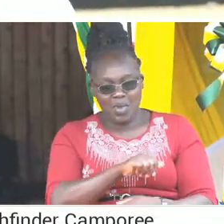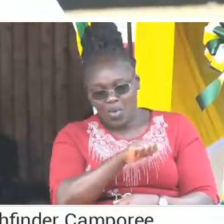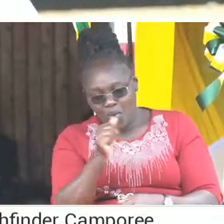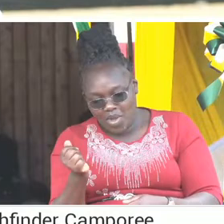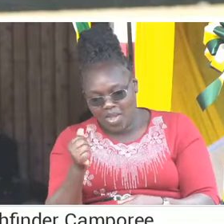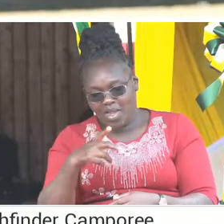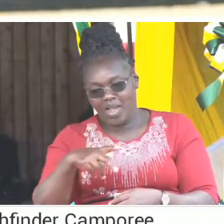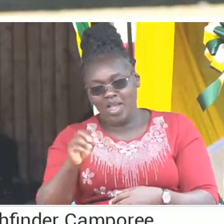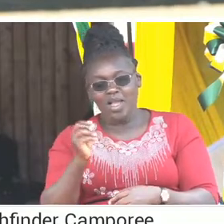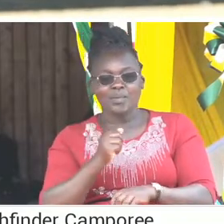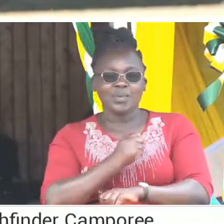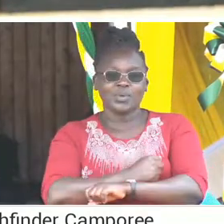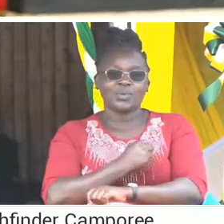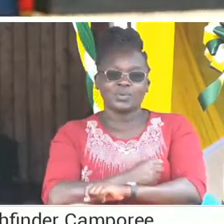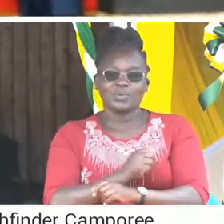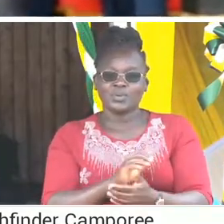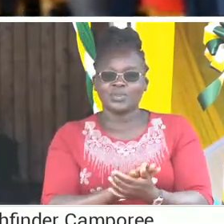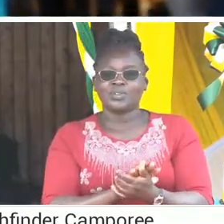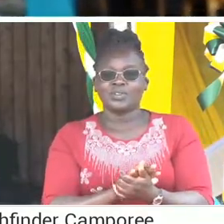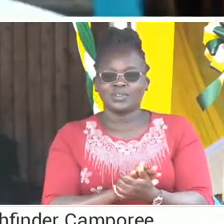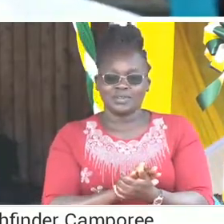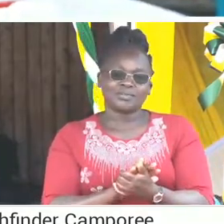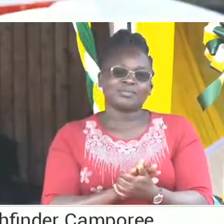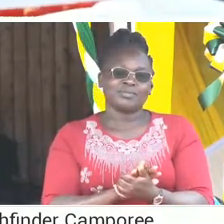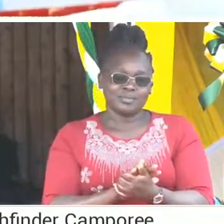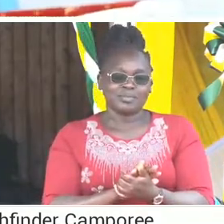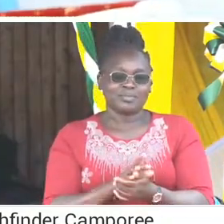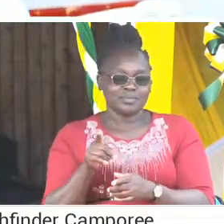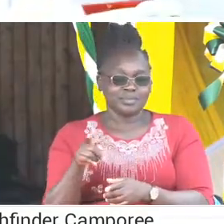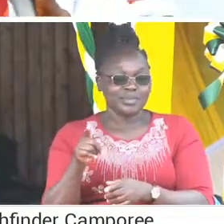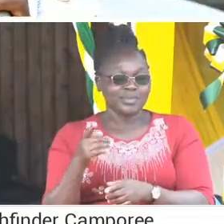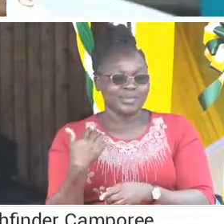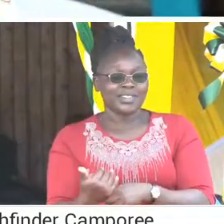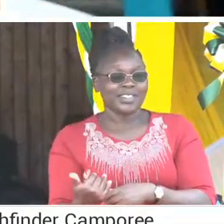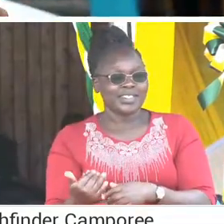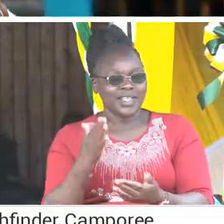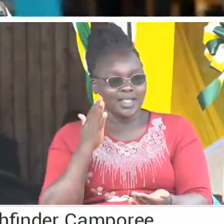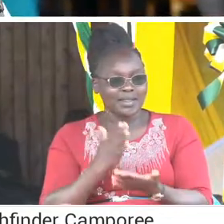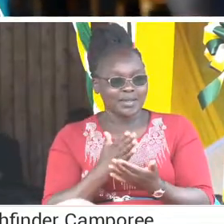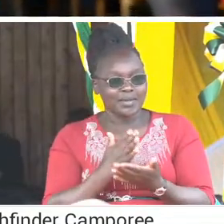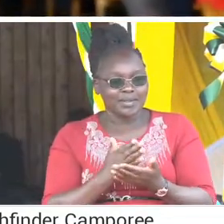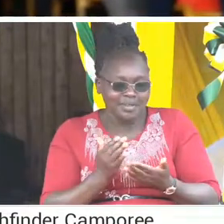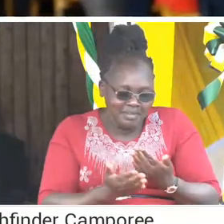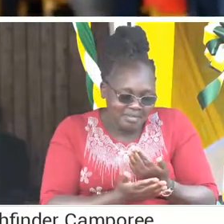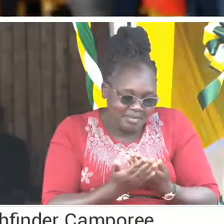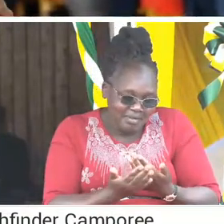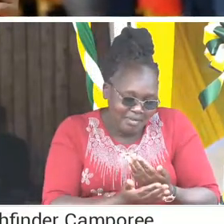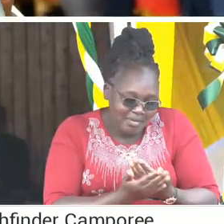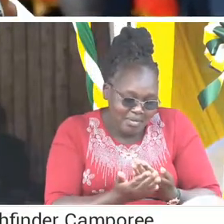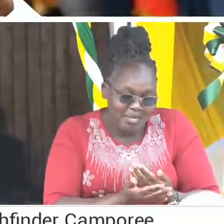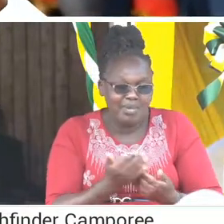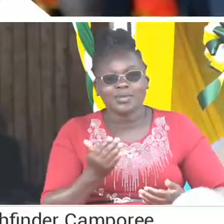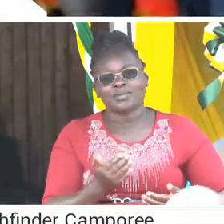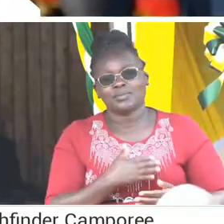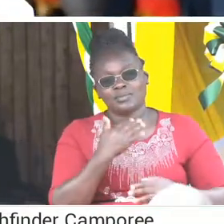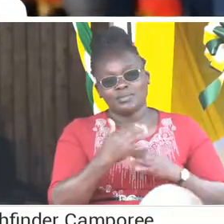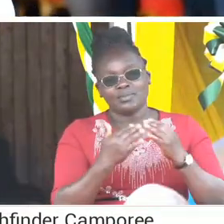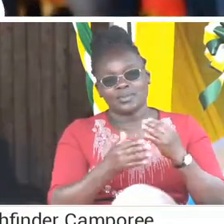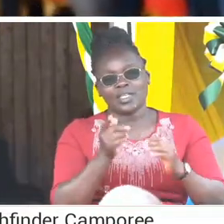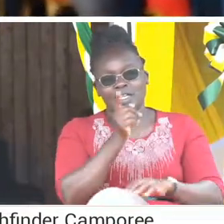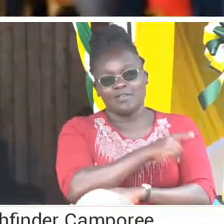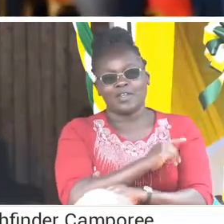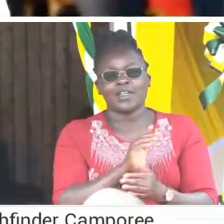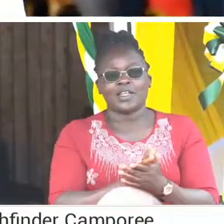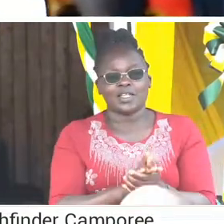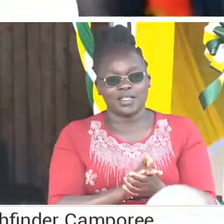baby please. Huyu alikuwa ni nyanya. Akapembelezwa na baba siku zote. Lakini